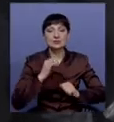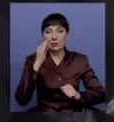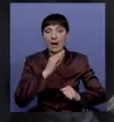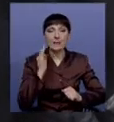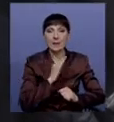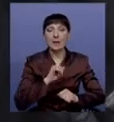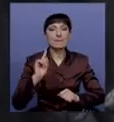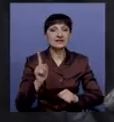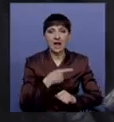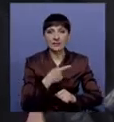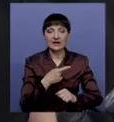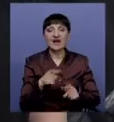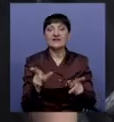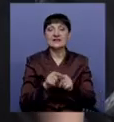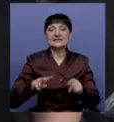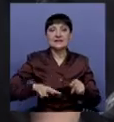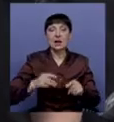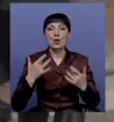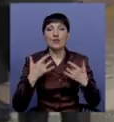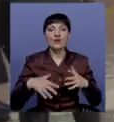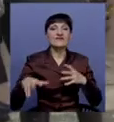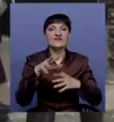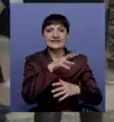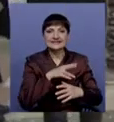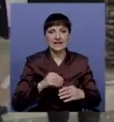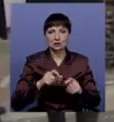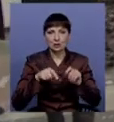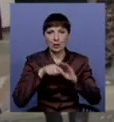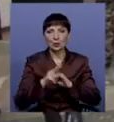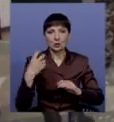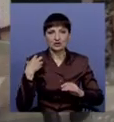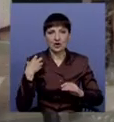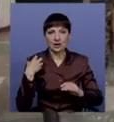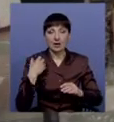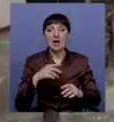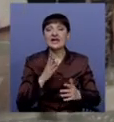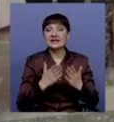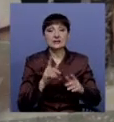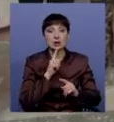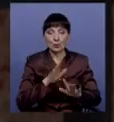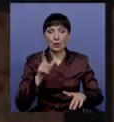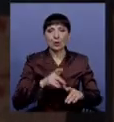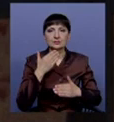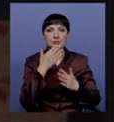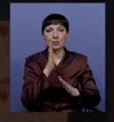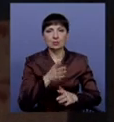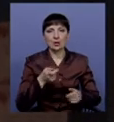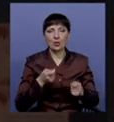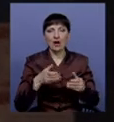родители потребовали вместе с директором уволить и весь руководящий состав школы. В обратном случае люди намерены обратиться к